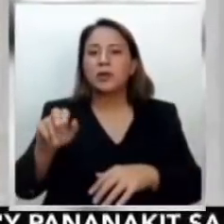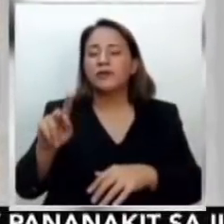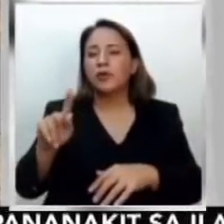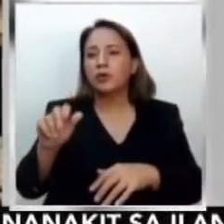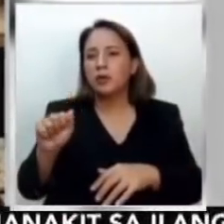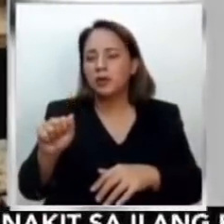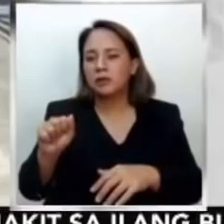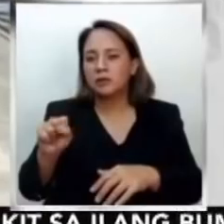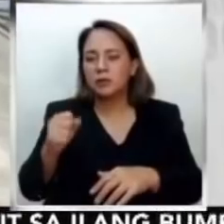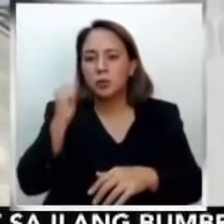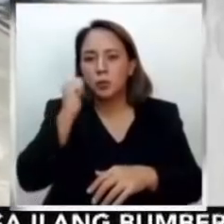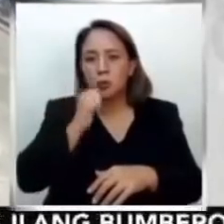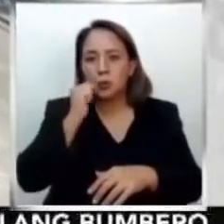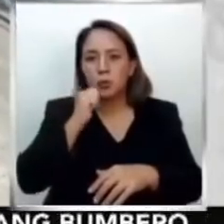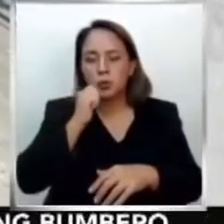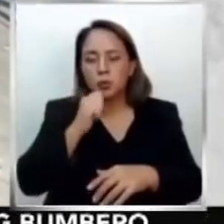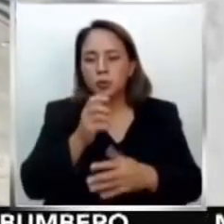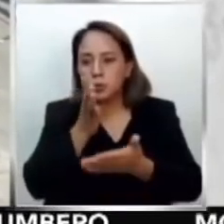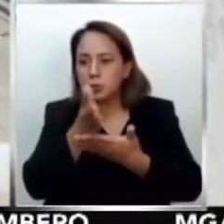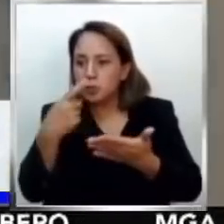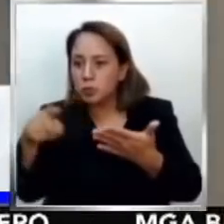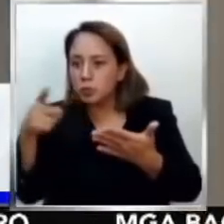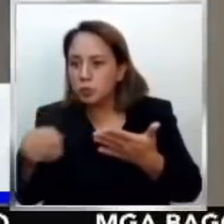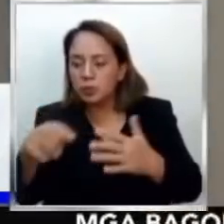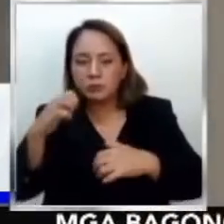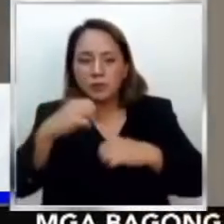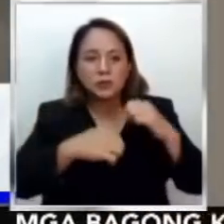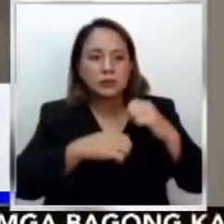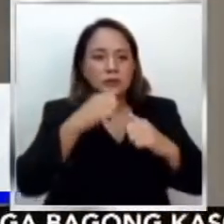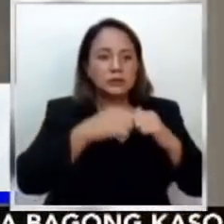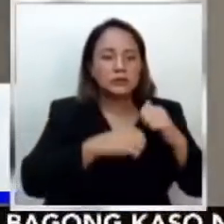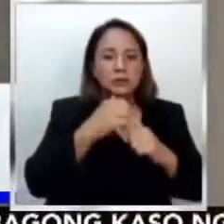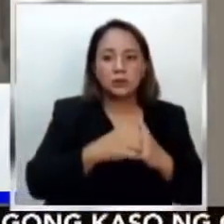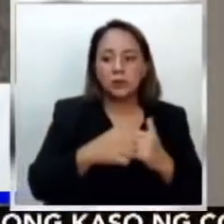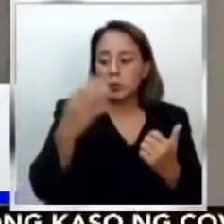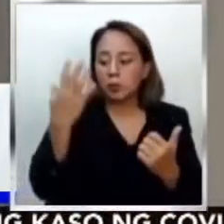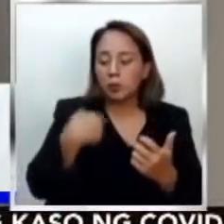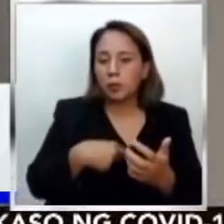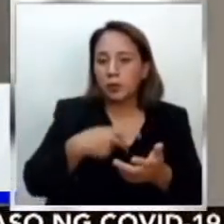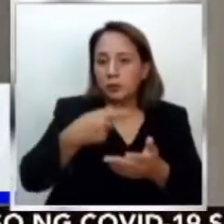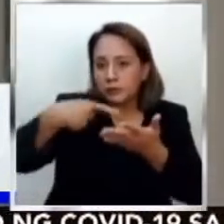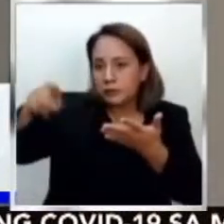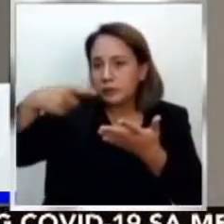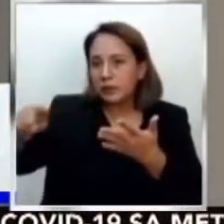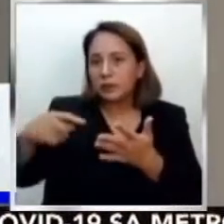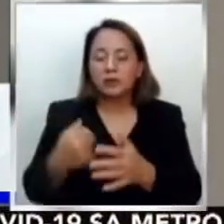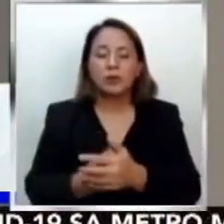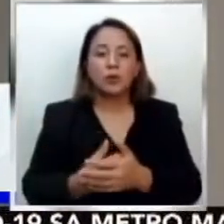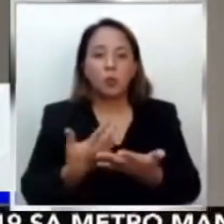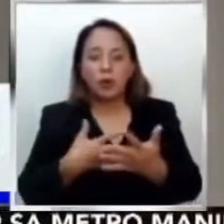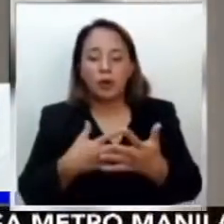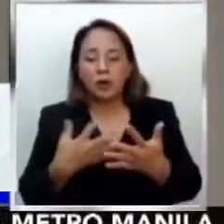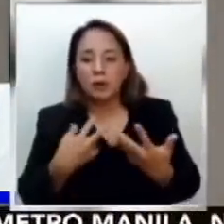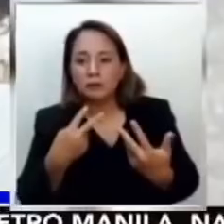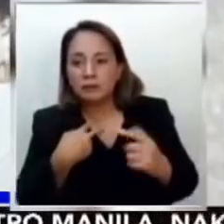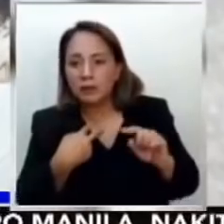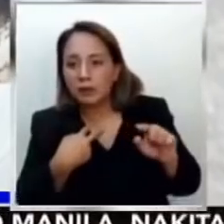ang paglilibot ng kanilang mga engineer para tiyaking na sa ayos at walang bara ang kanilang mga pumping